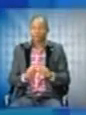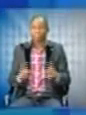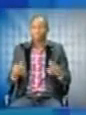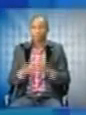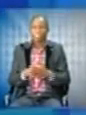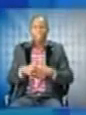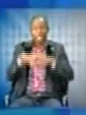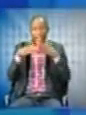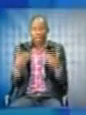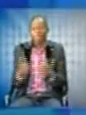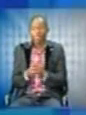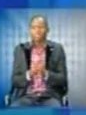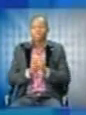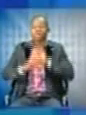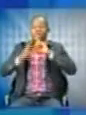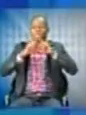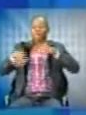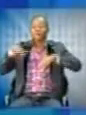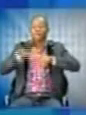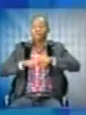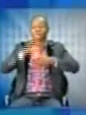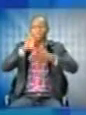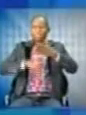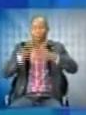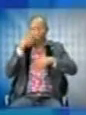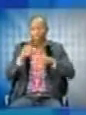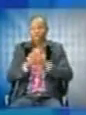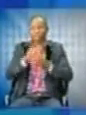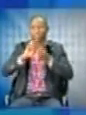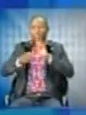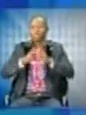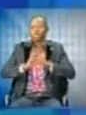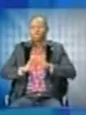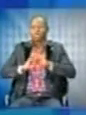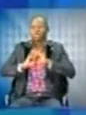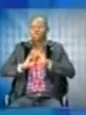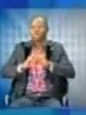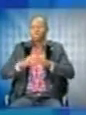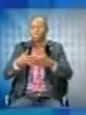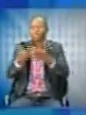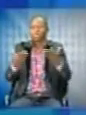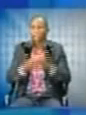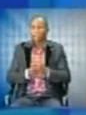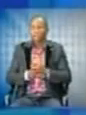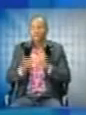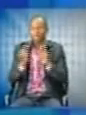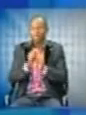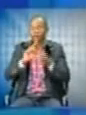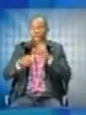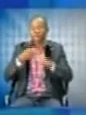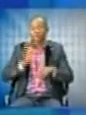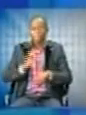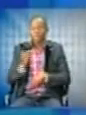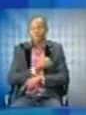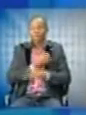À présent, la rubrique Lue pour vous, l'actualité locale, nationale et même internationale avec nos confrères de la presse écrite.